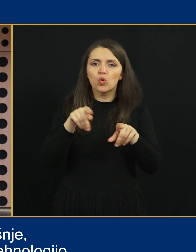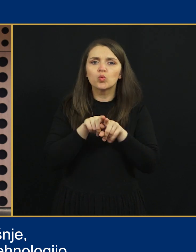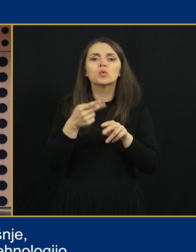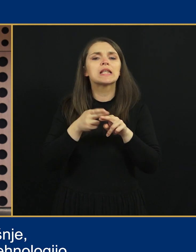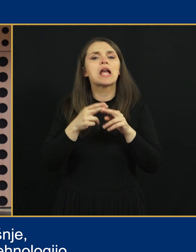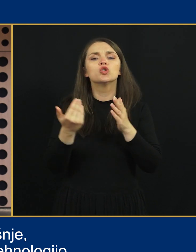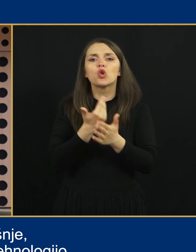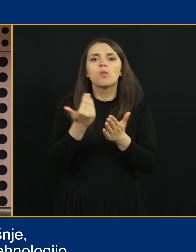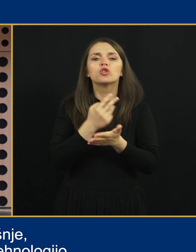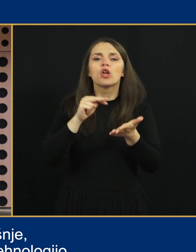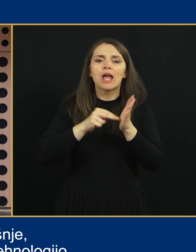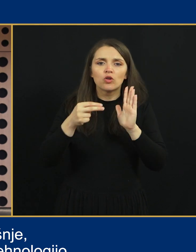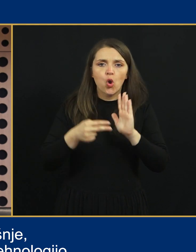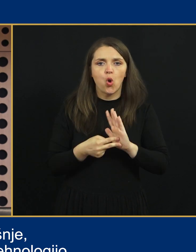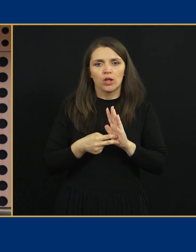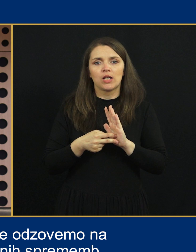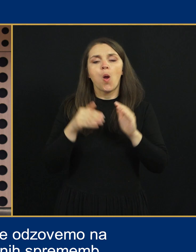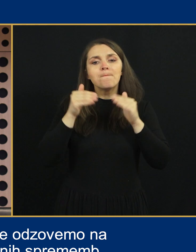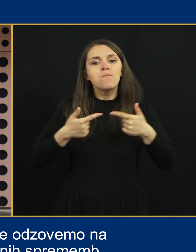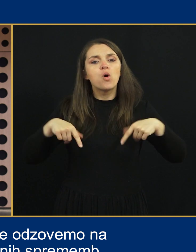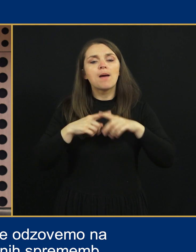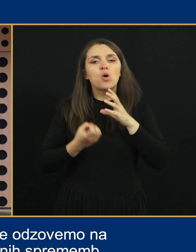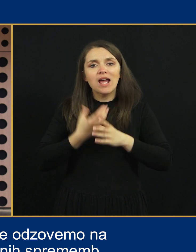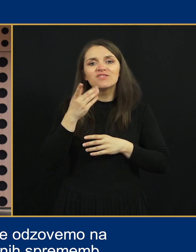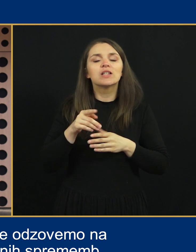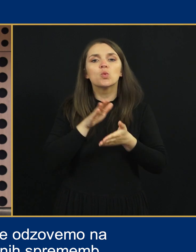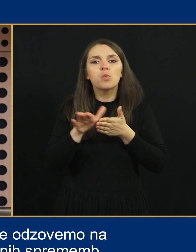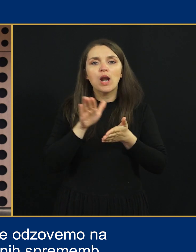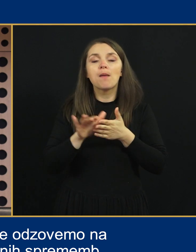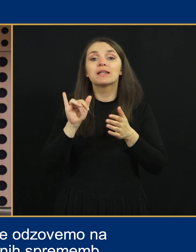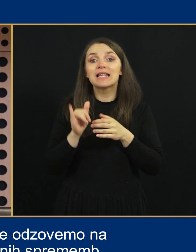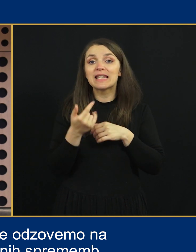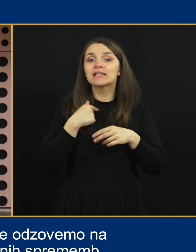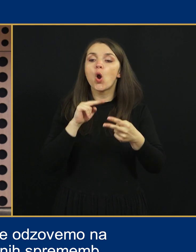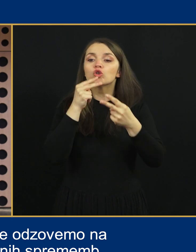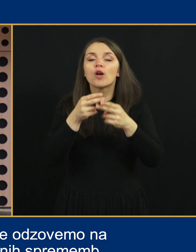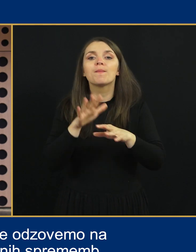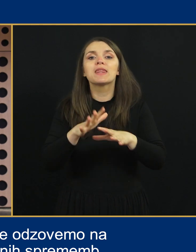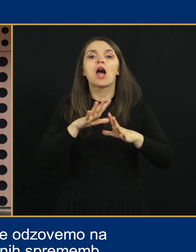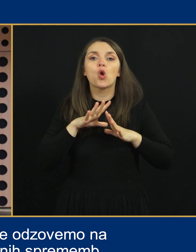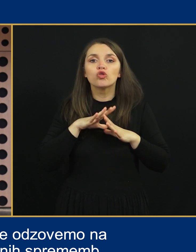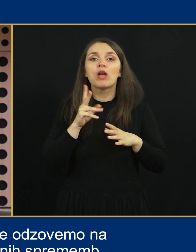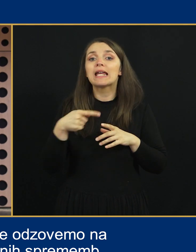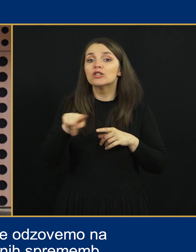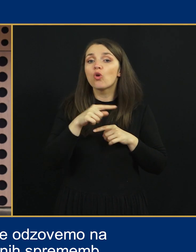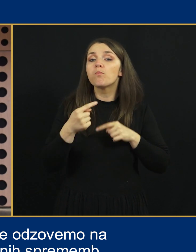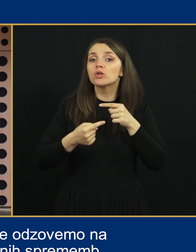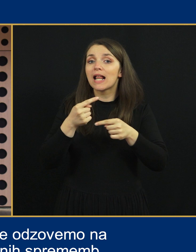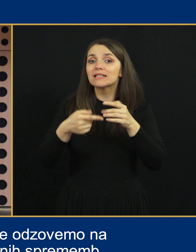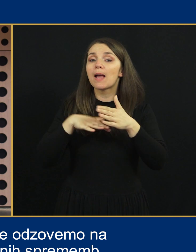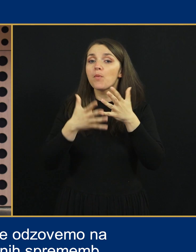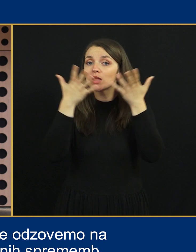vključno z najsodobnejšo tehnologijo, moramo razviti in uporabiti, da se odzovemo na grožnje, ki so